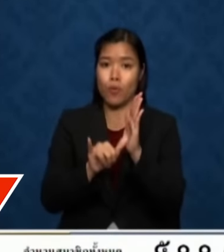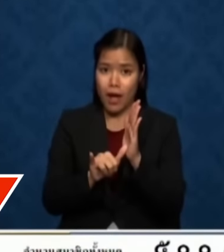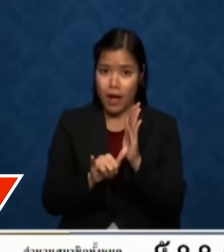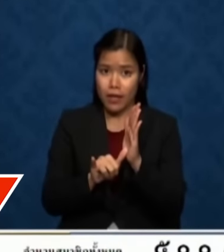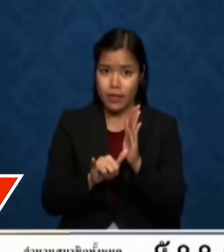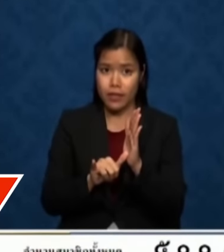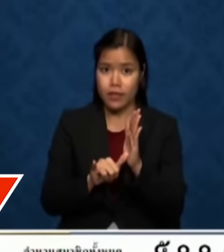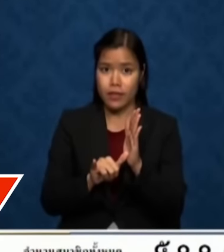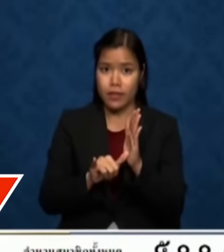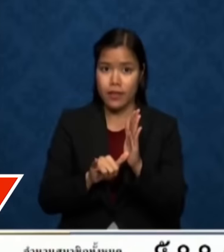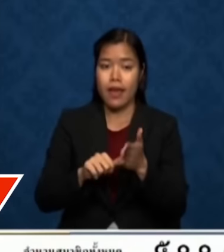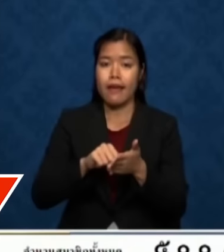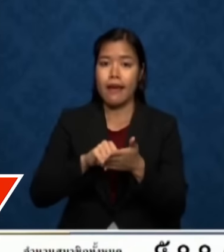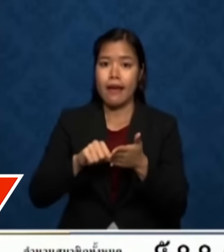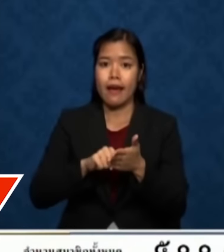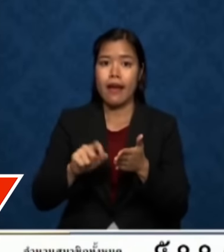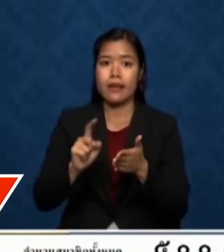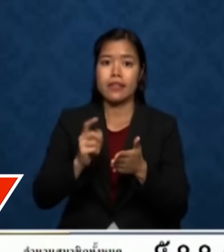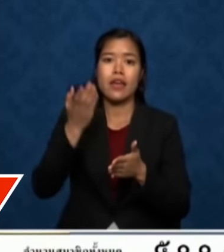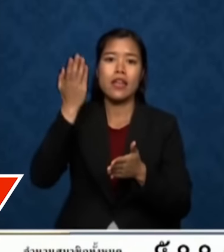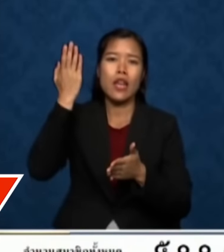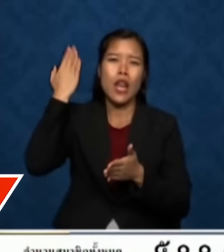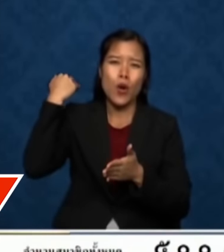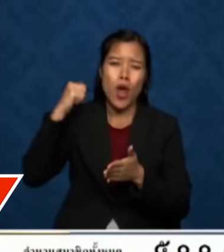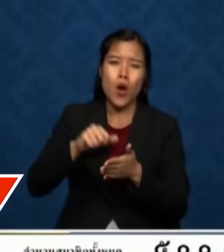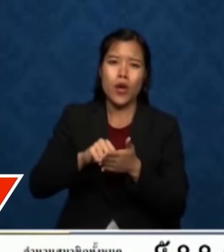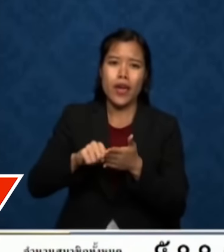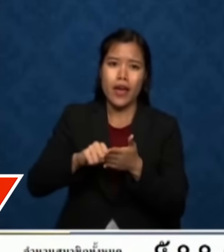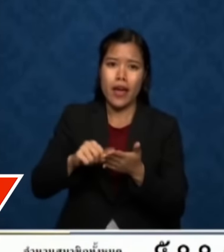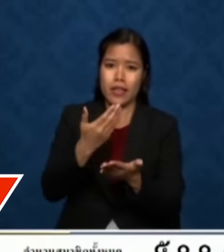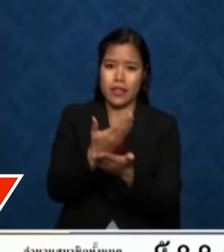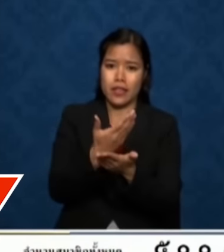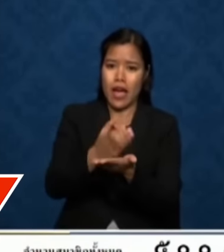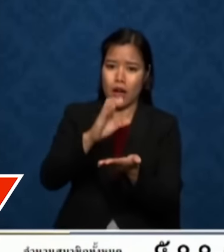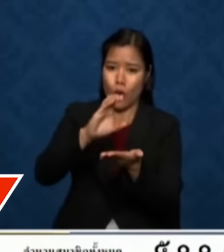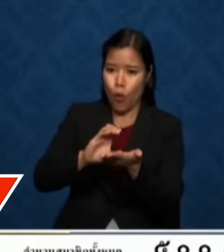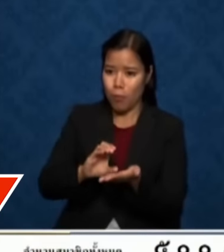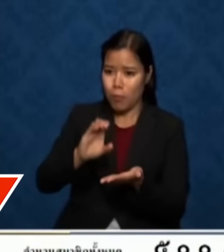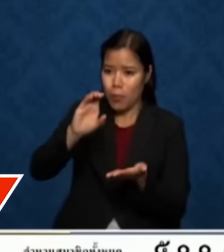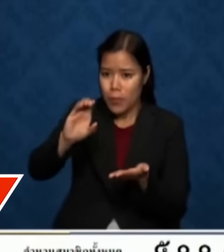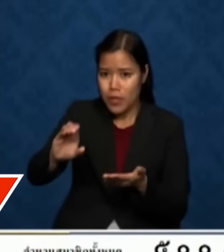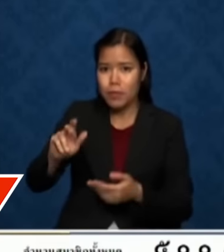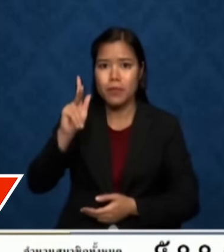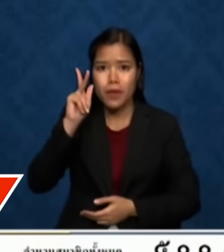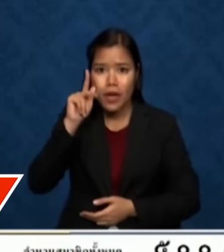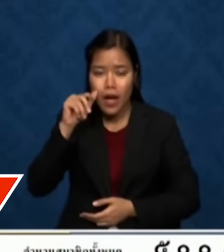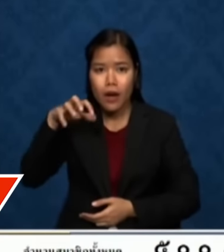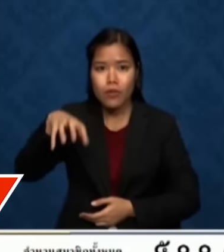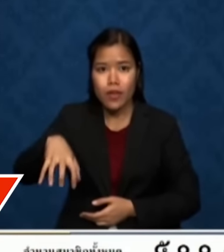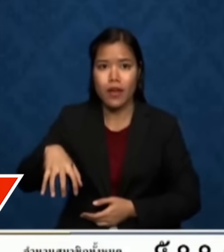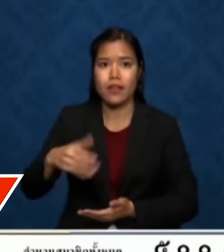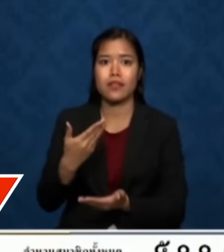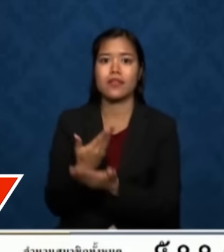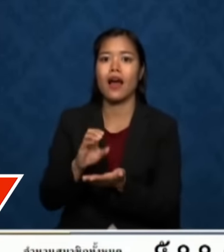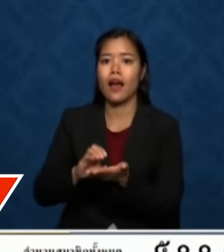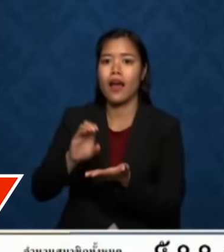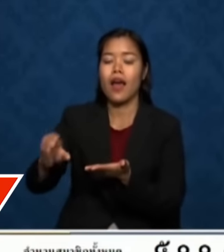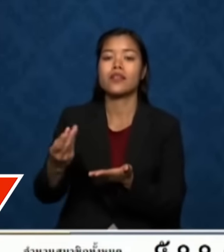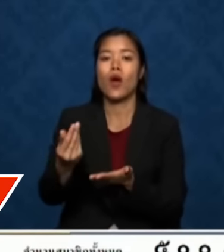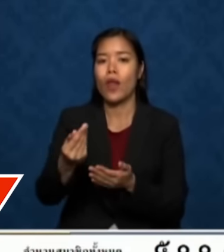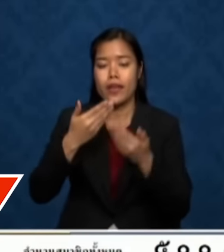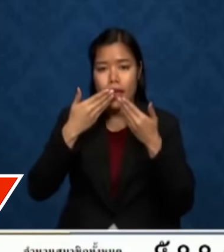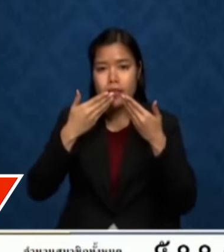ไขความผิดพลาดในอดีตเปิดเผยงบประมาณที่ใช้กับสื่อมวลชนไปเลยค่ะท่านประธานคะประเ